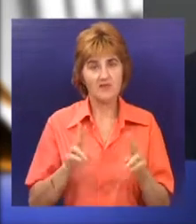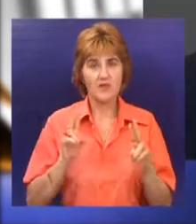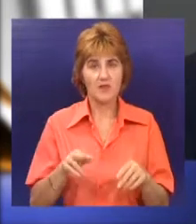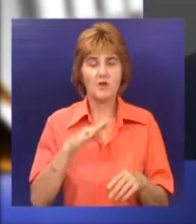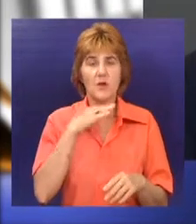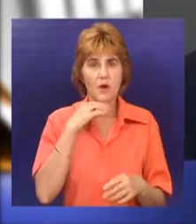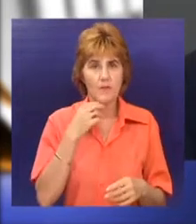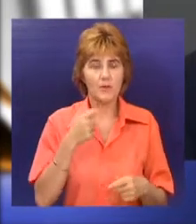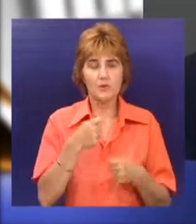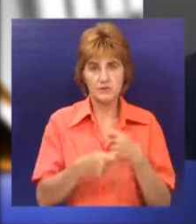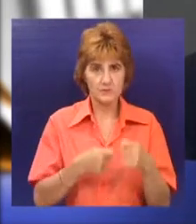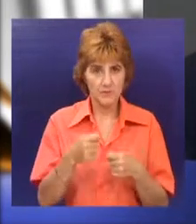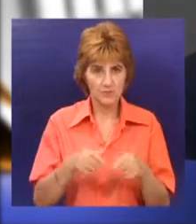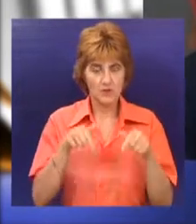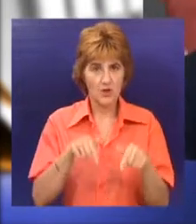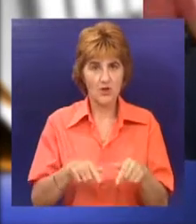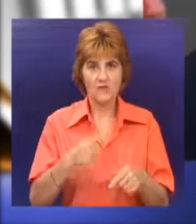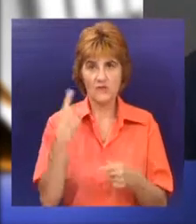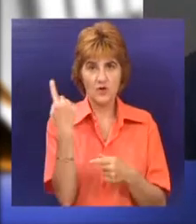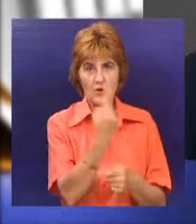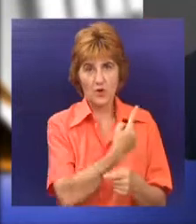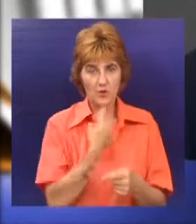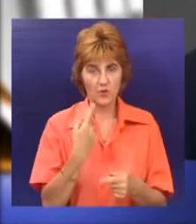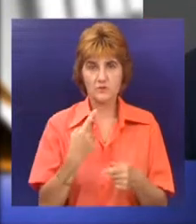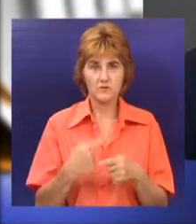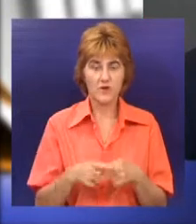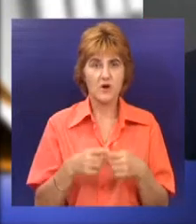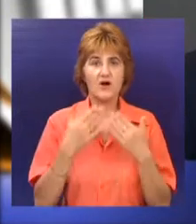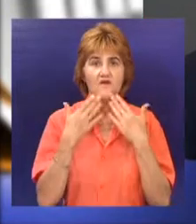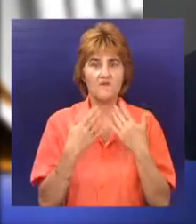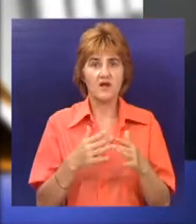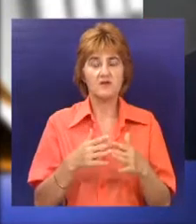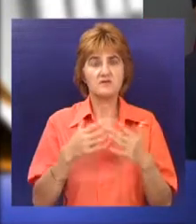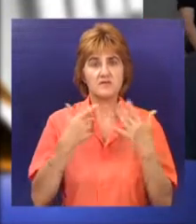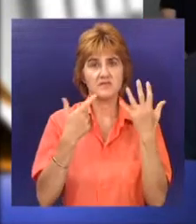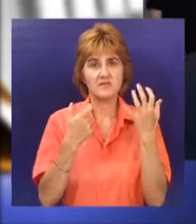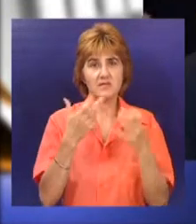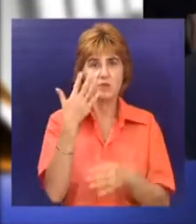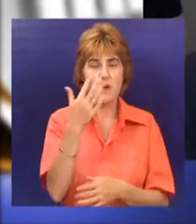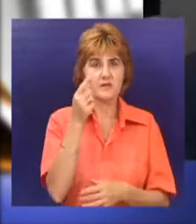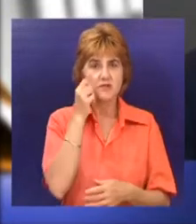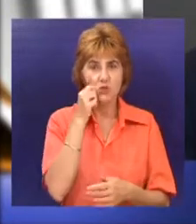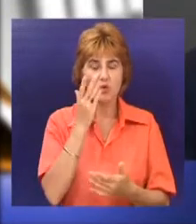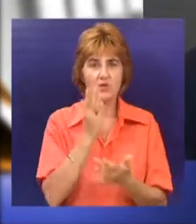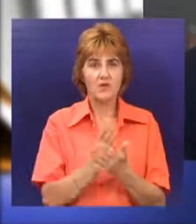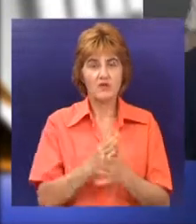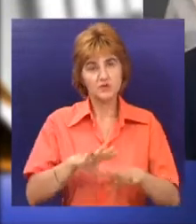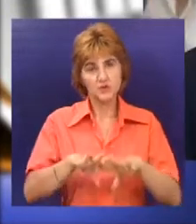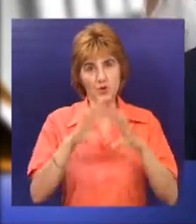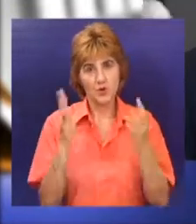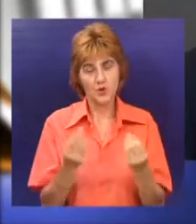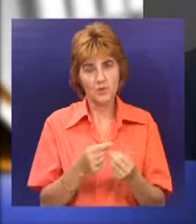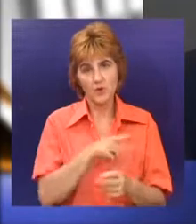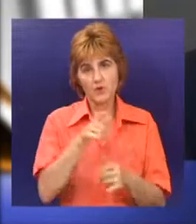preostalih mera zapošljavanja na teritoriji Severno-Bačkog okruga, zahvaljujući kojima je 750 naših sugrađana uspelo da pronađe put